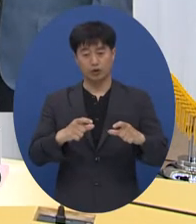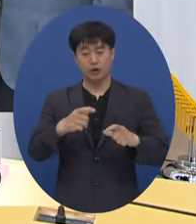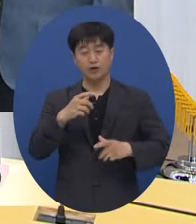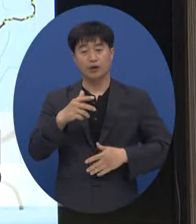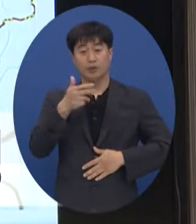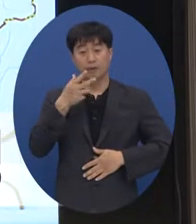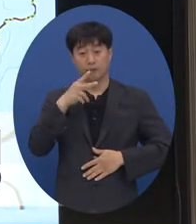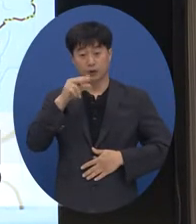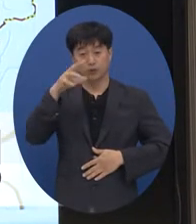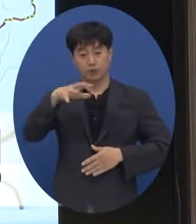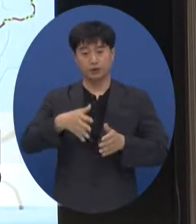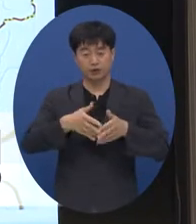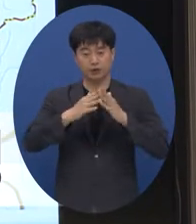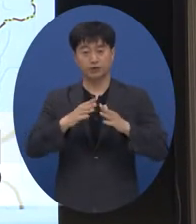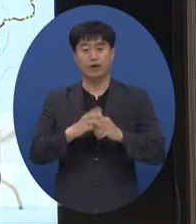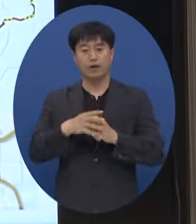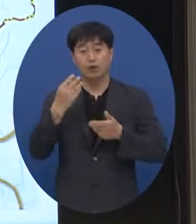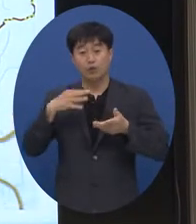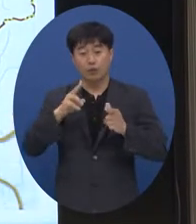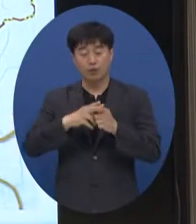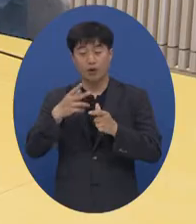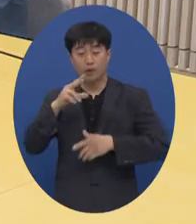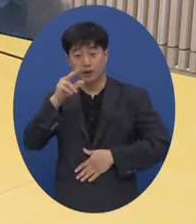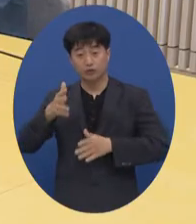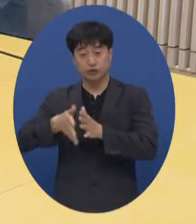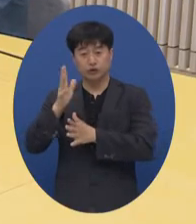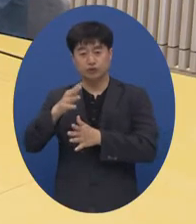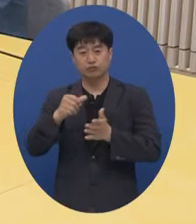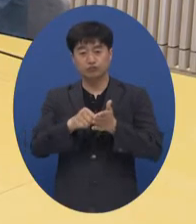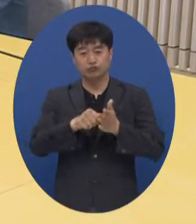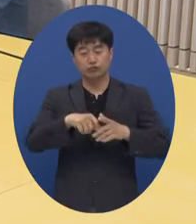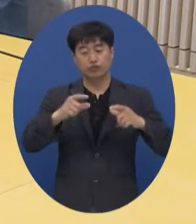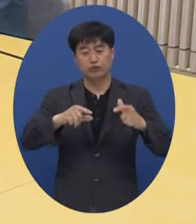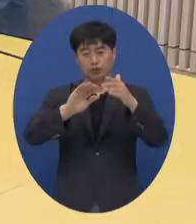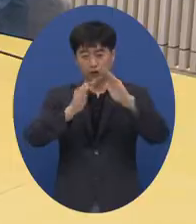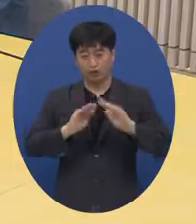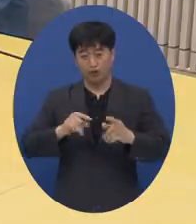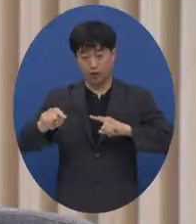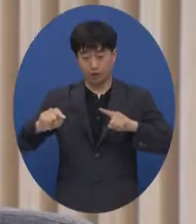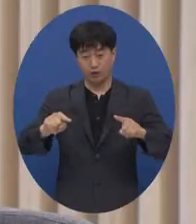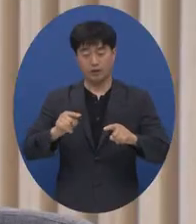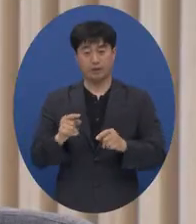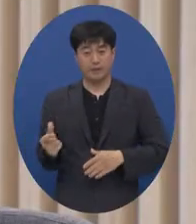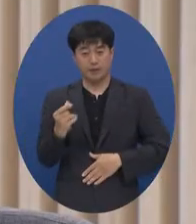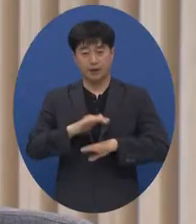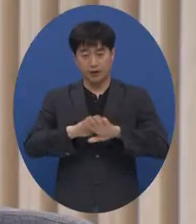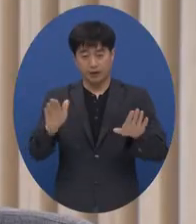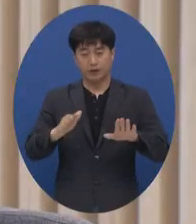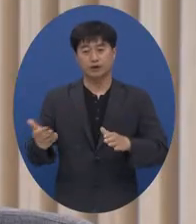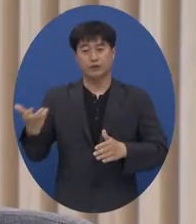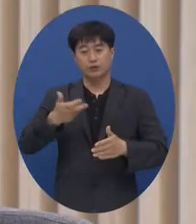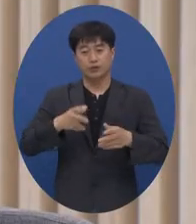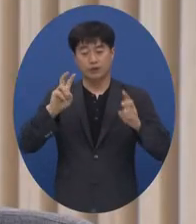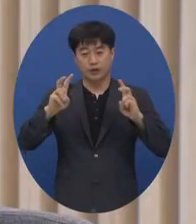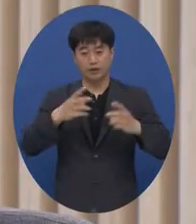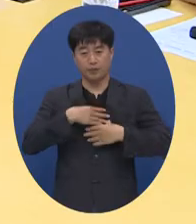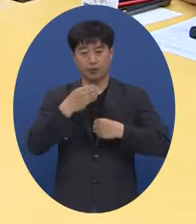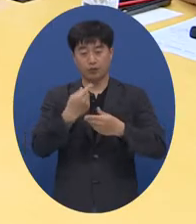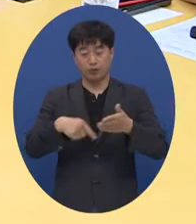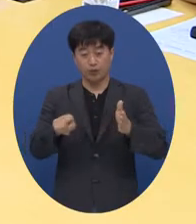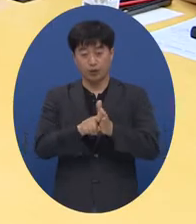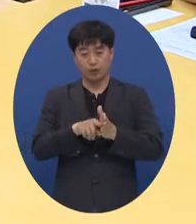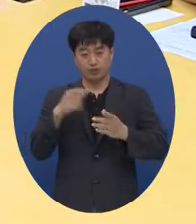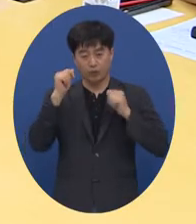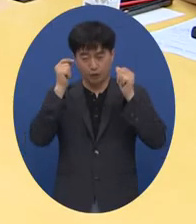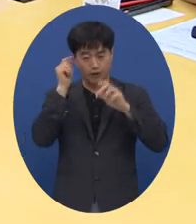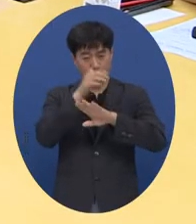조성되어 있다 경기도와 파주시는 물류단지 조성 을 위한 행정절차를 신속히 처리하고 입주기업에 편의 제공을 위해 노력할